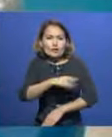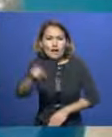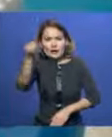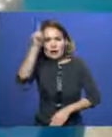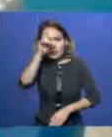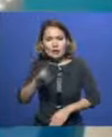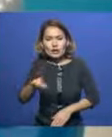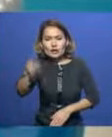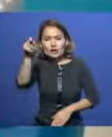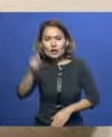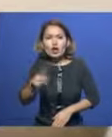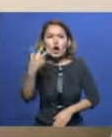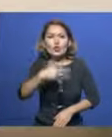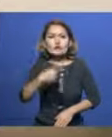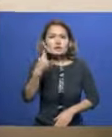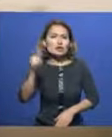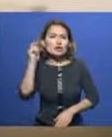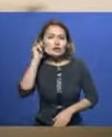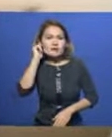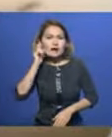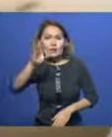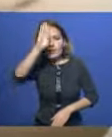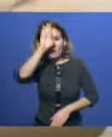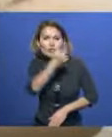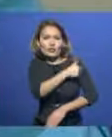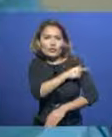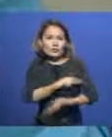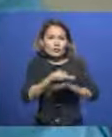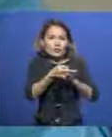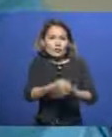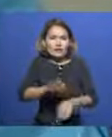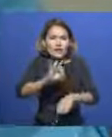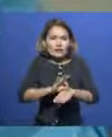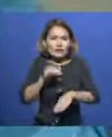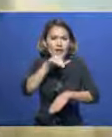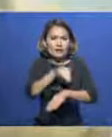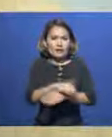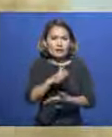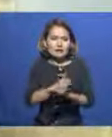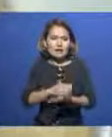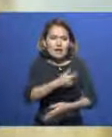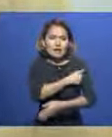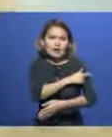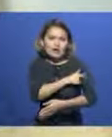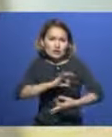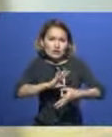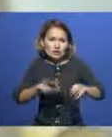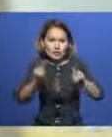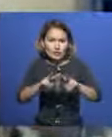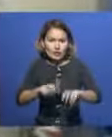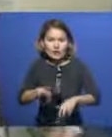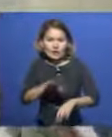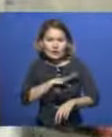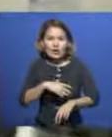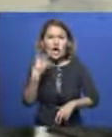31 жастағы ер адам ауыр халде, ол Гвинея азаматтарымен бірге жұмыс істеген екен. Қазір тиісті тексерулер жүргізілуде. Эбола безгегінен